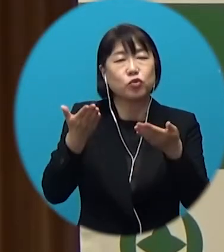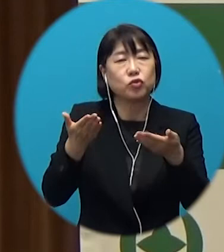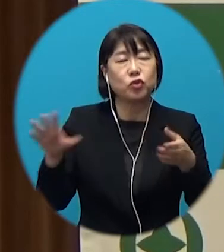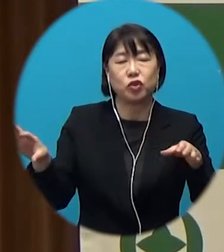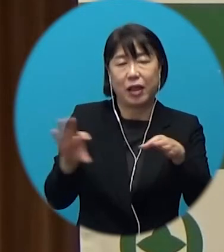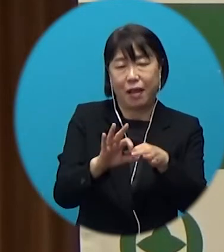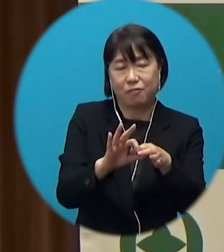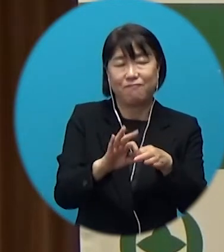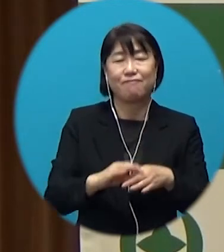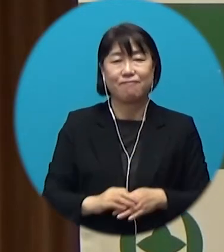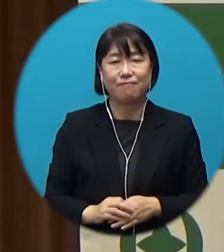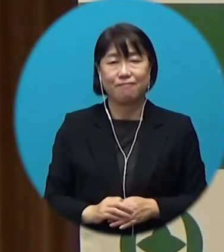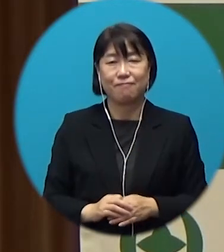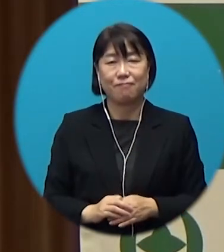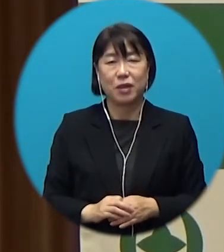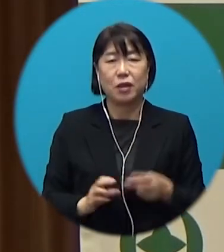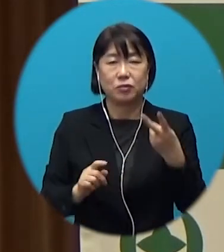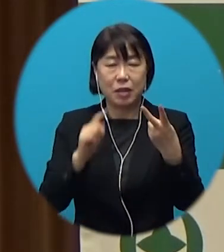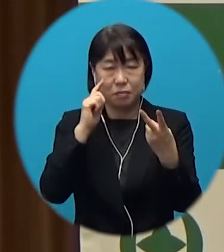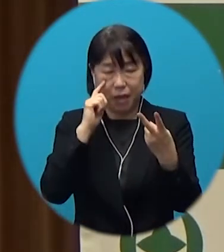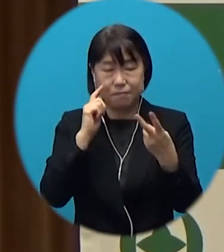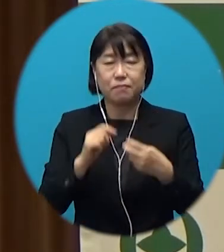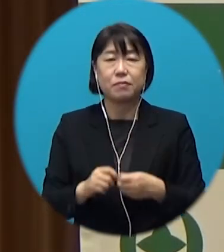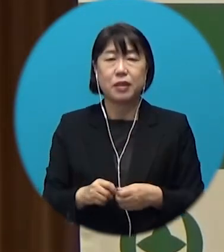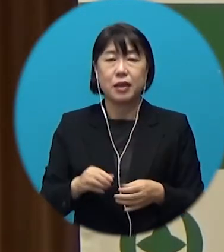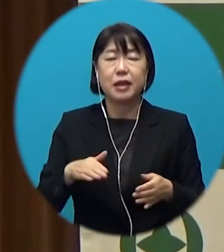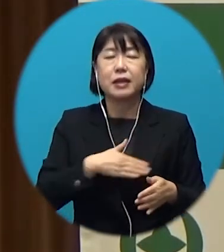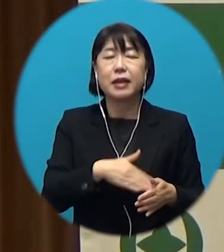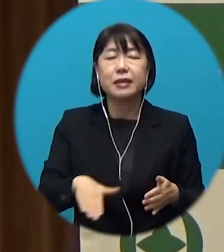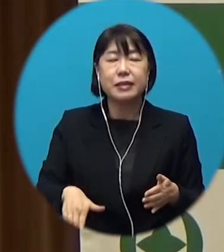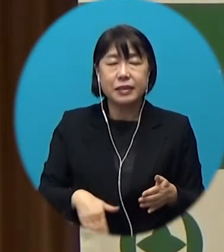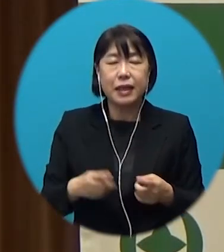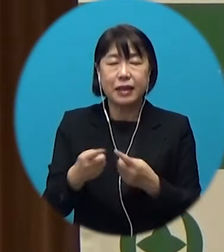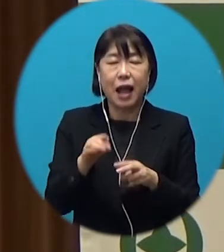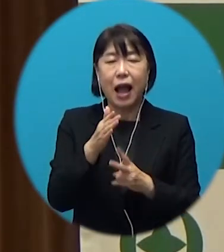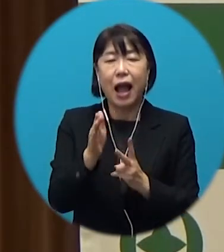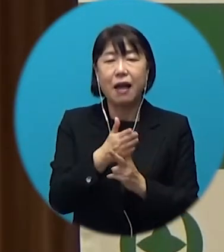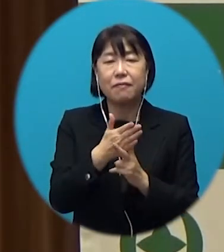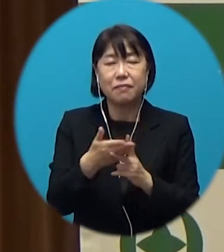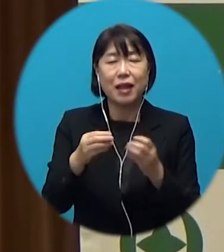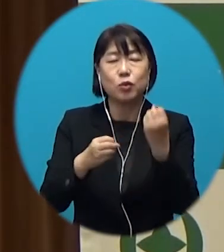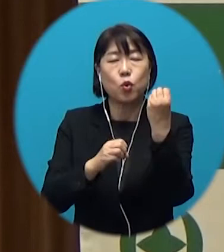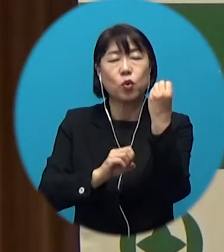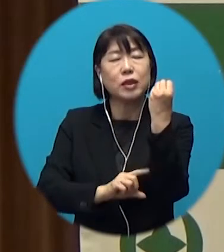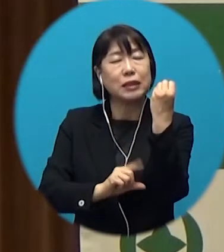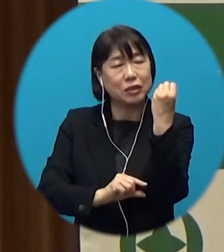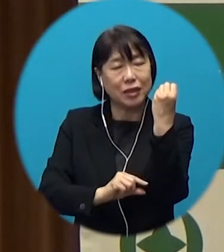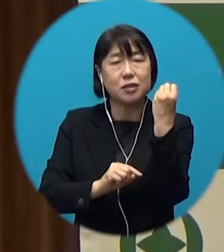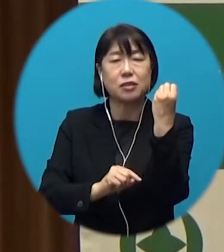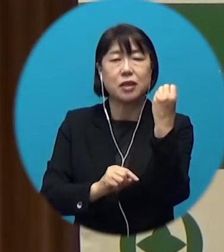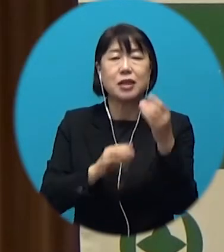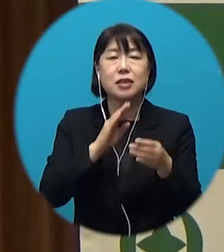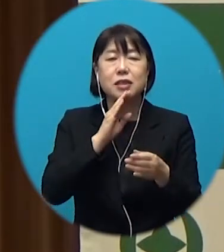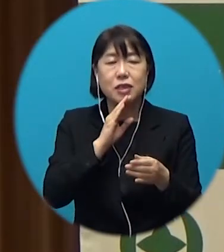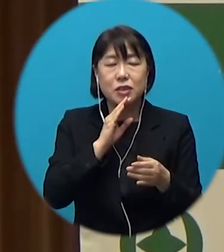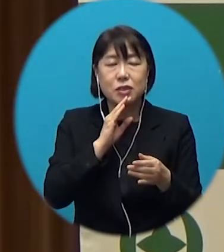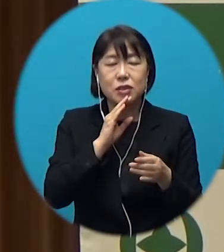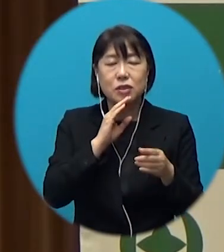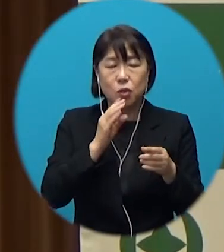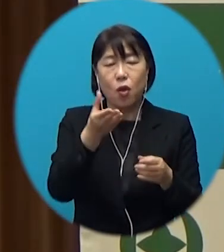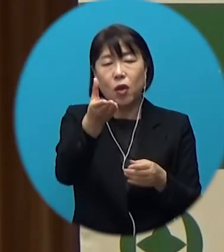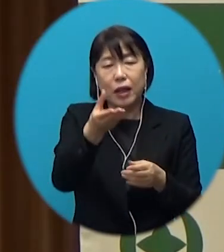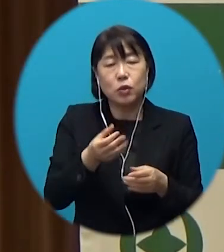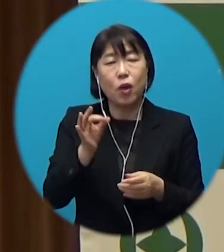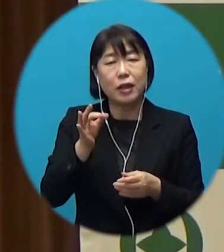であります。2点目は今年度判断比率の水準であります。支出公債比率などの財政